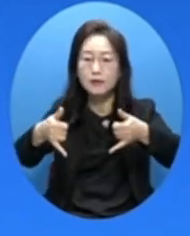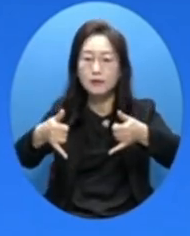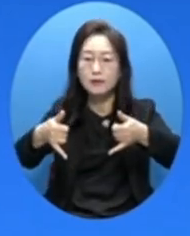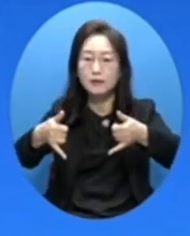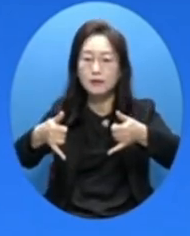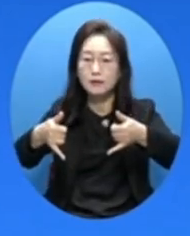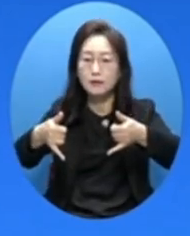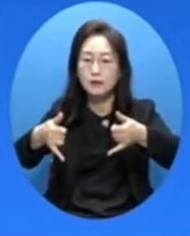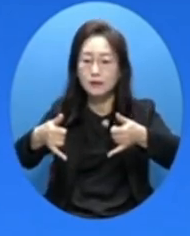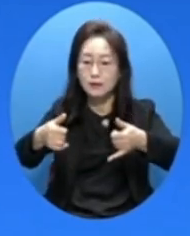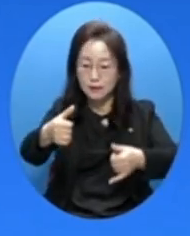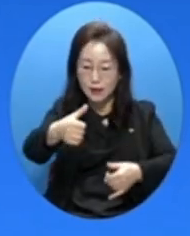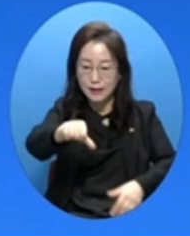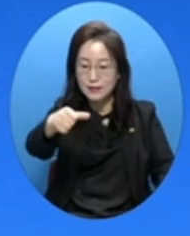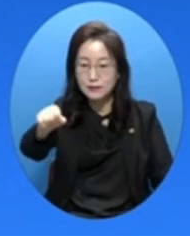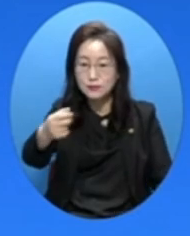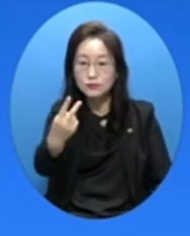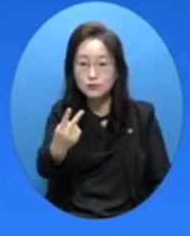두 아들이